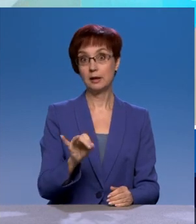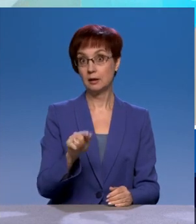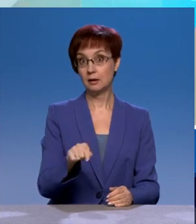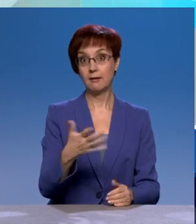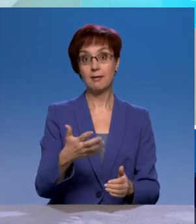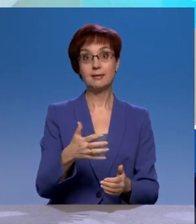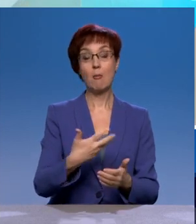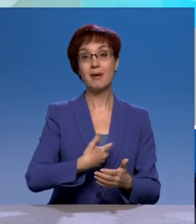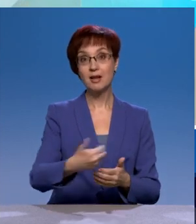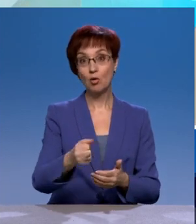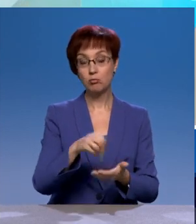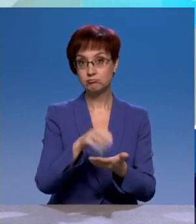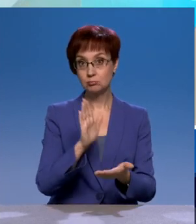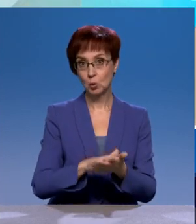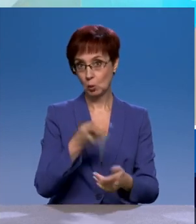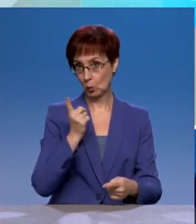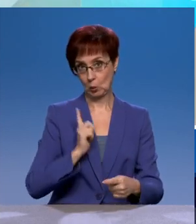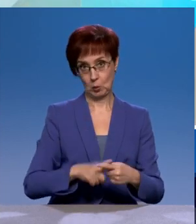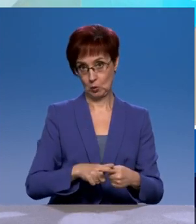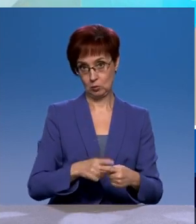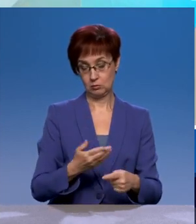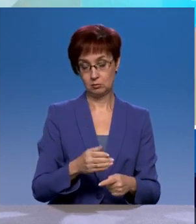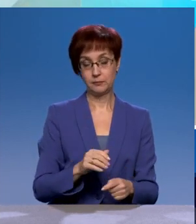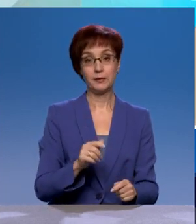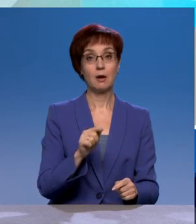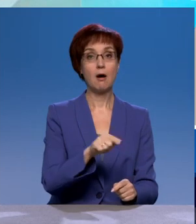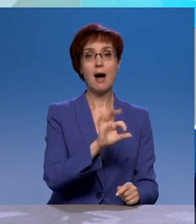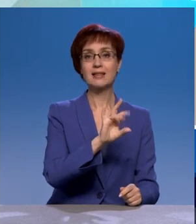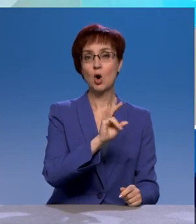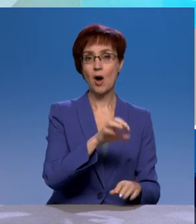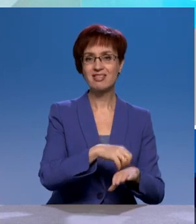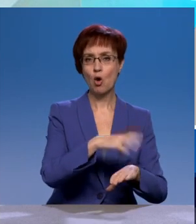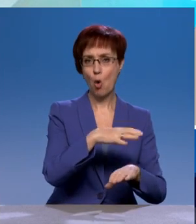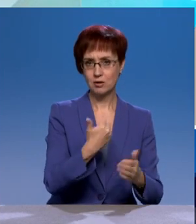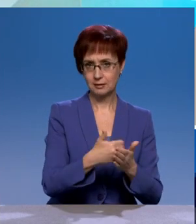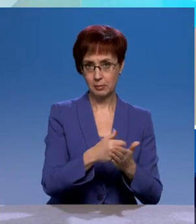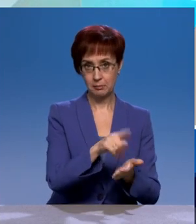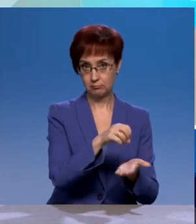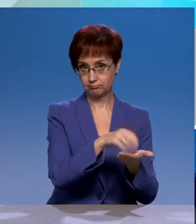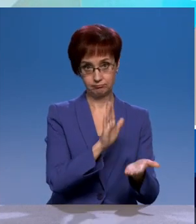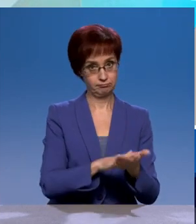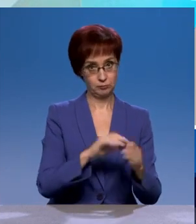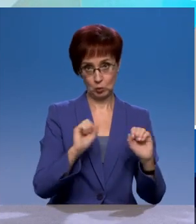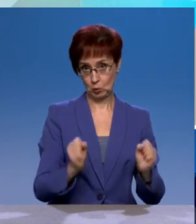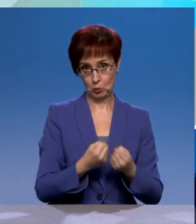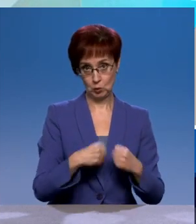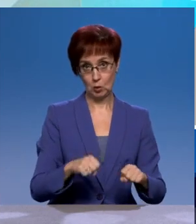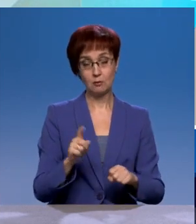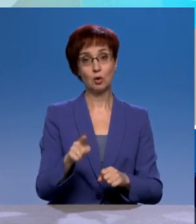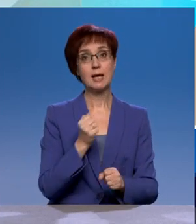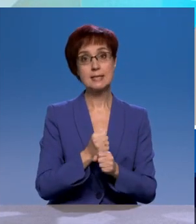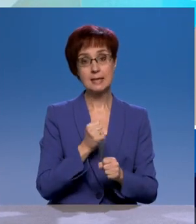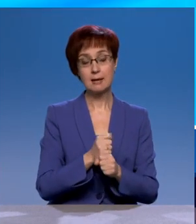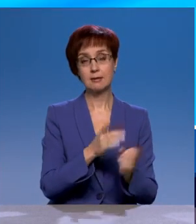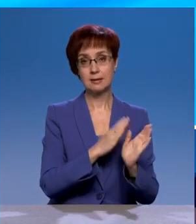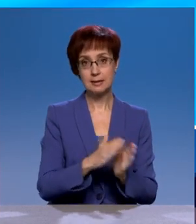Ни к онкологу не запишешься. Сделали вот эту 122. Сестра живет в Москве, муж